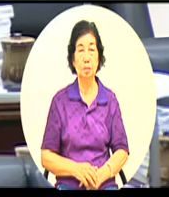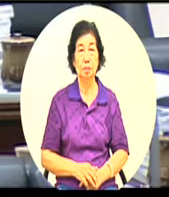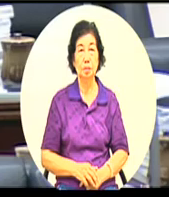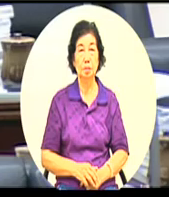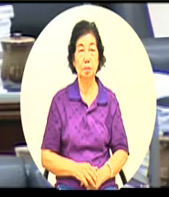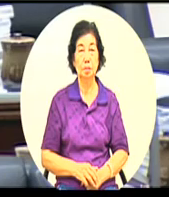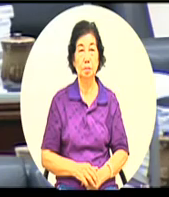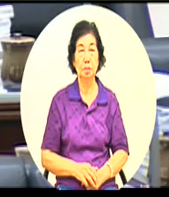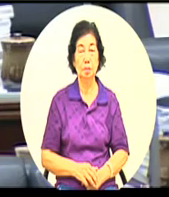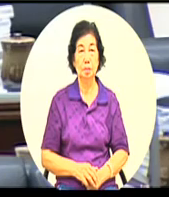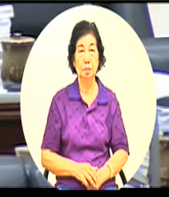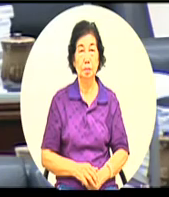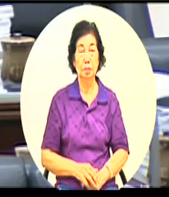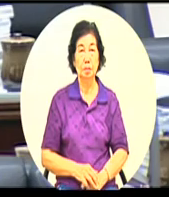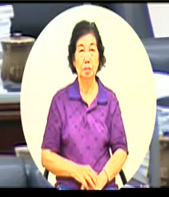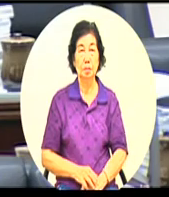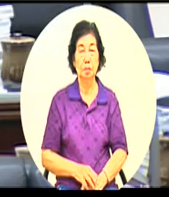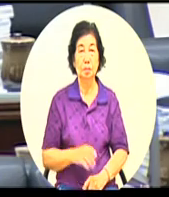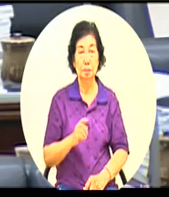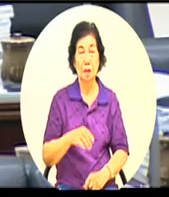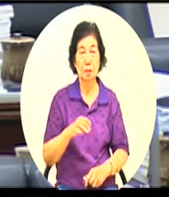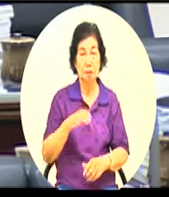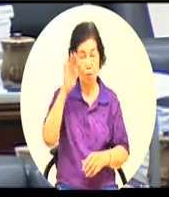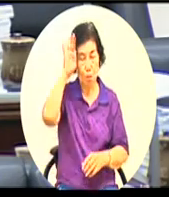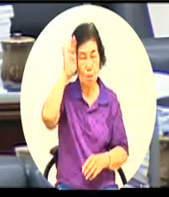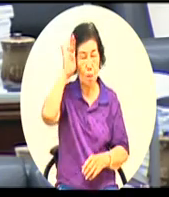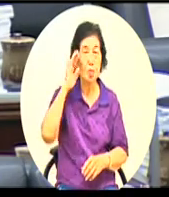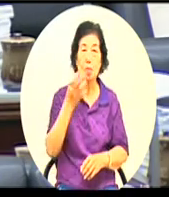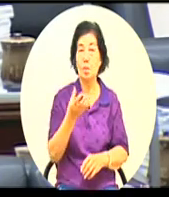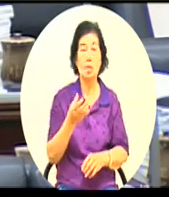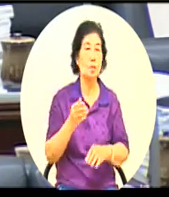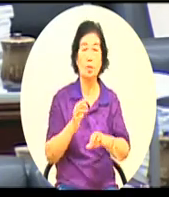你来看，这我无我袂解雾来，来，甲放。